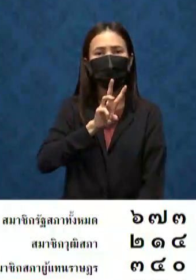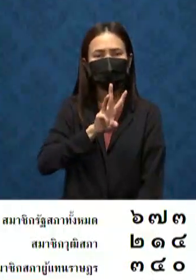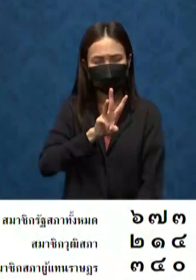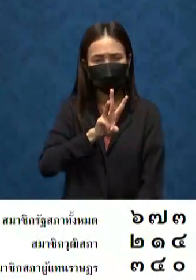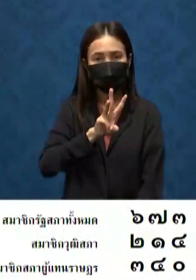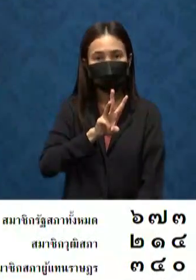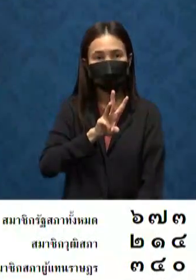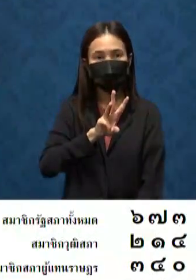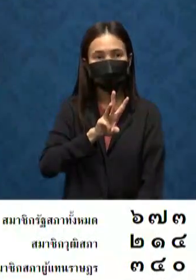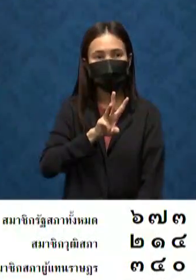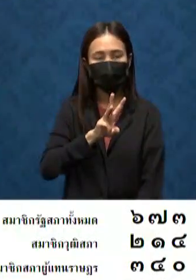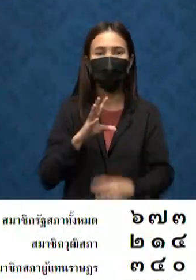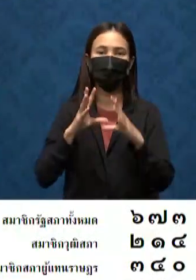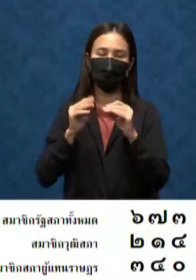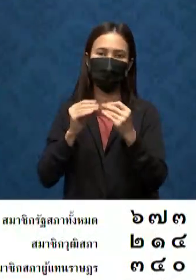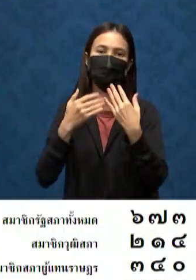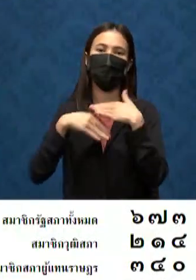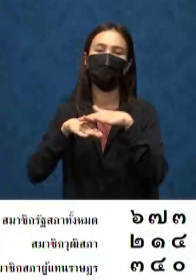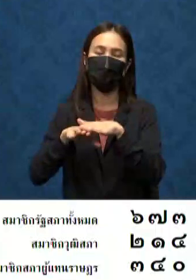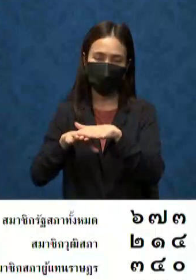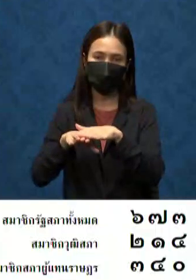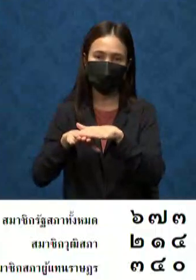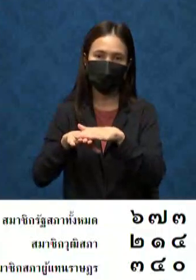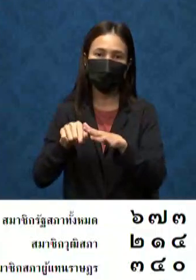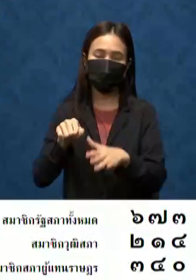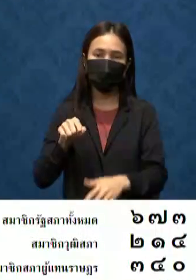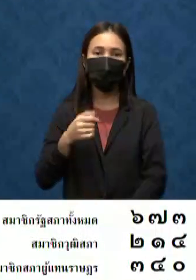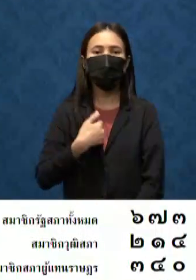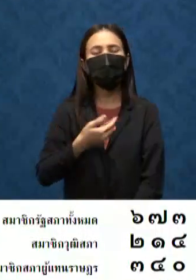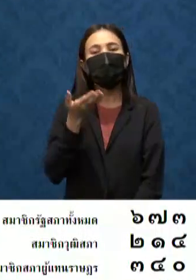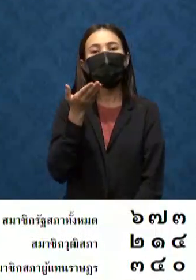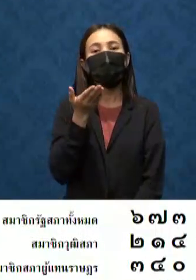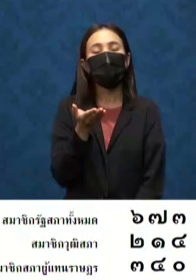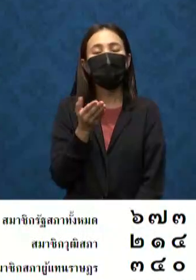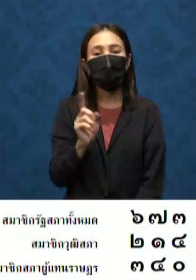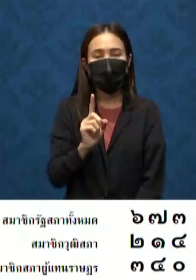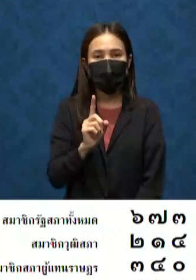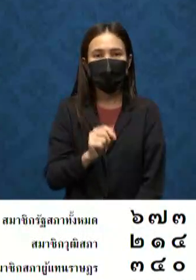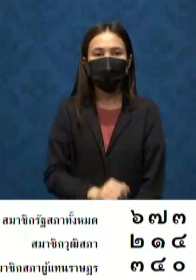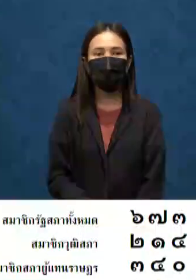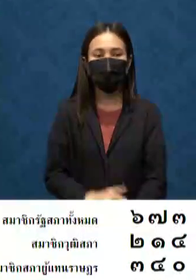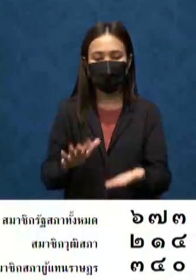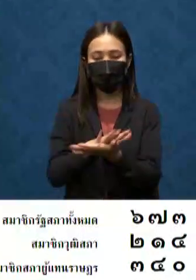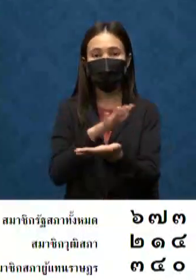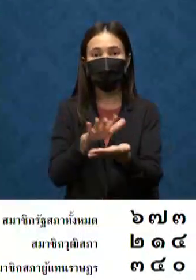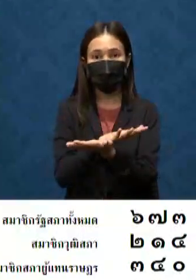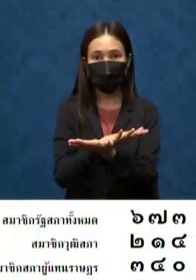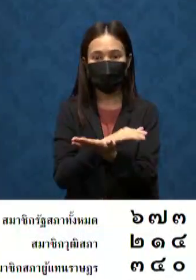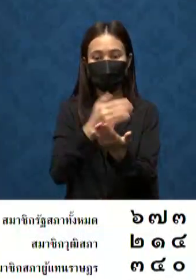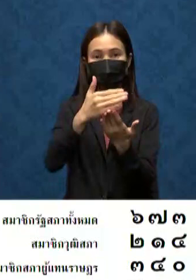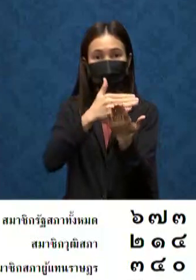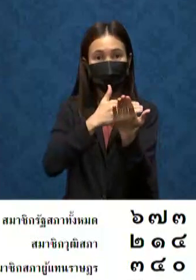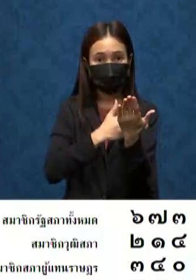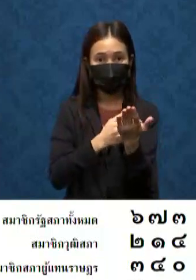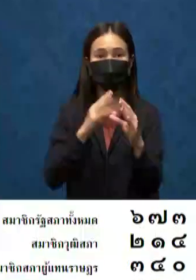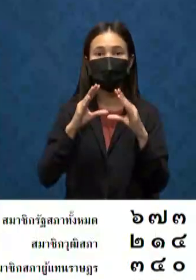เกียรติในการประชุมร่วมผมขออนุญาตท่านประธานครับในการเอกสารการประชุมที่